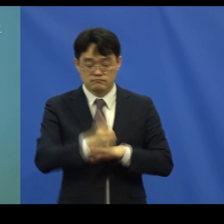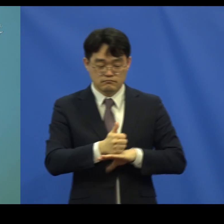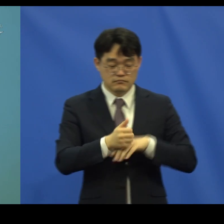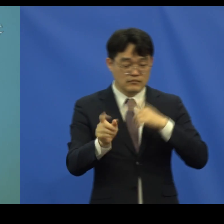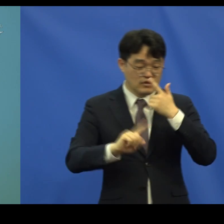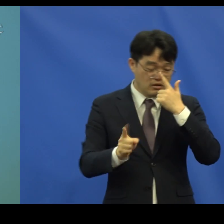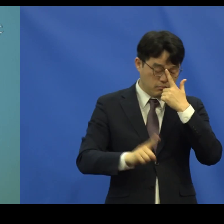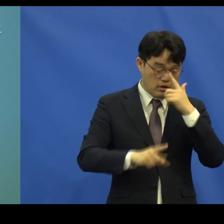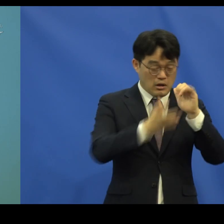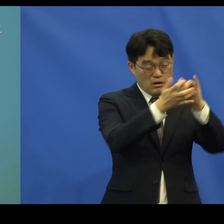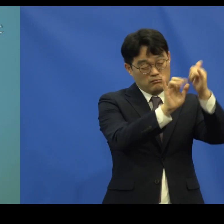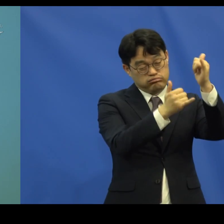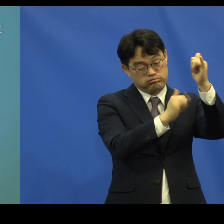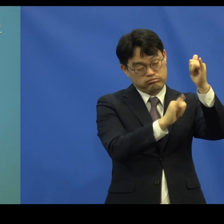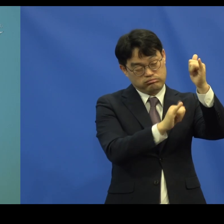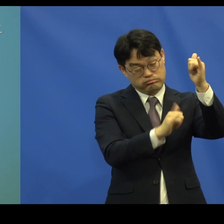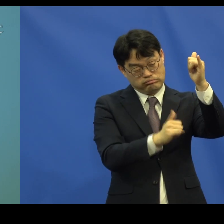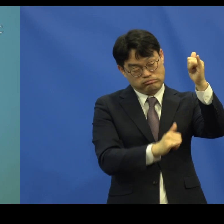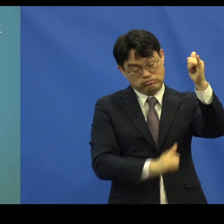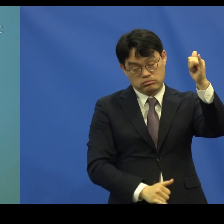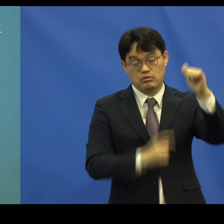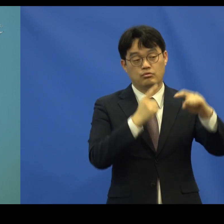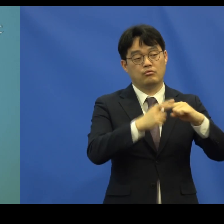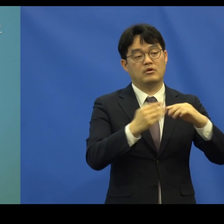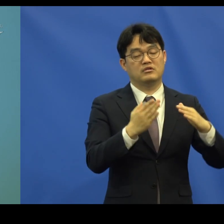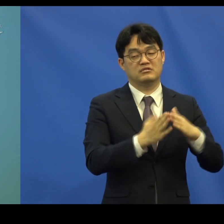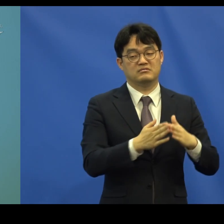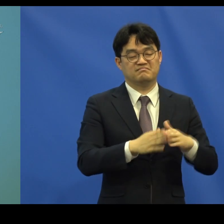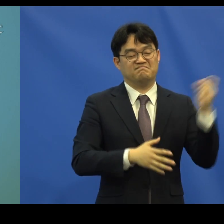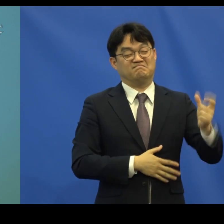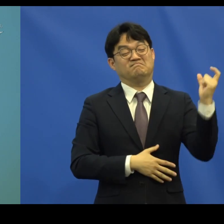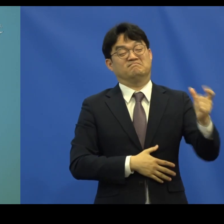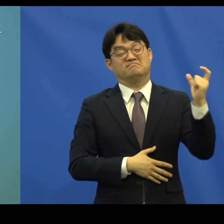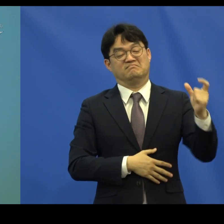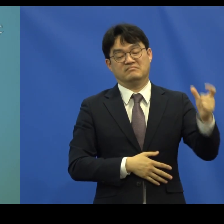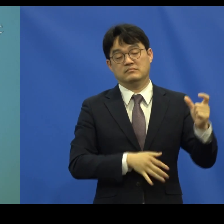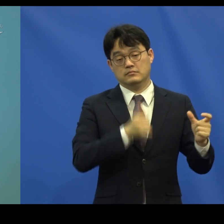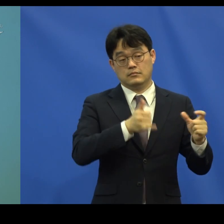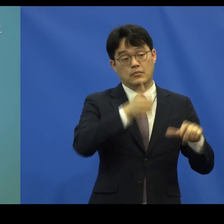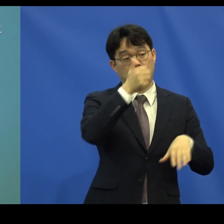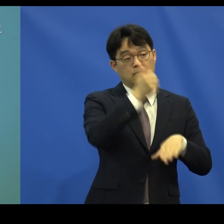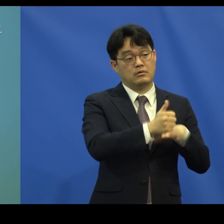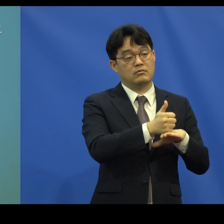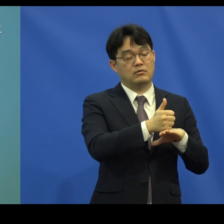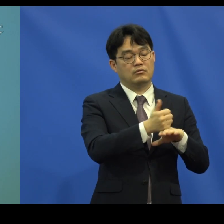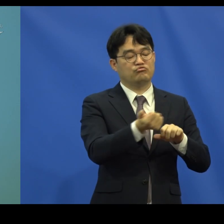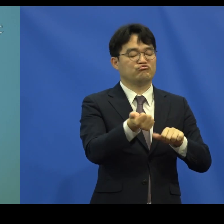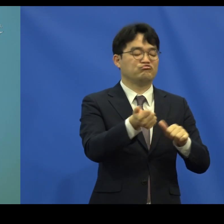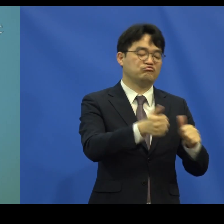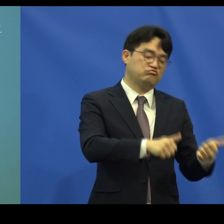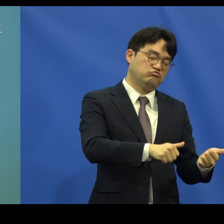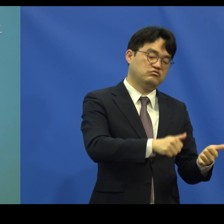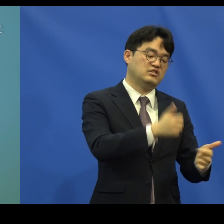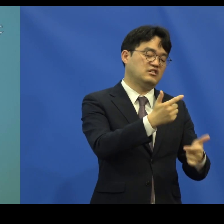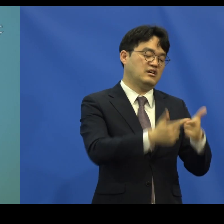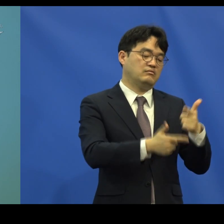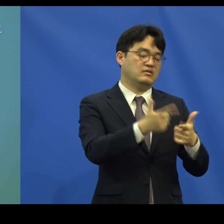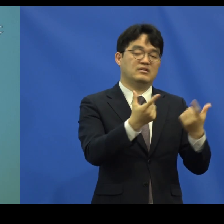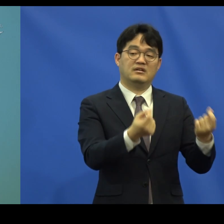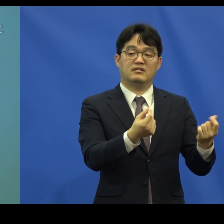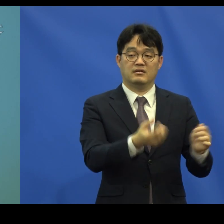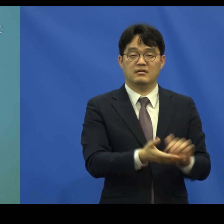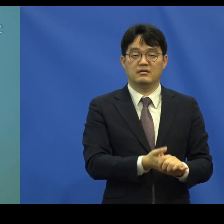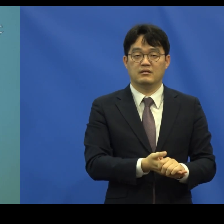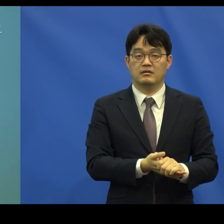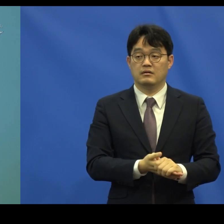선택합니다. 그런 의미에서 우리 교회는 굉장히 많이 변화하고 변화하는 일이 열려져 있는 교회예요. 참 우리끼리니까